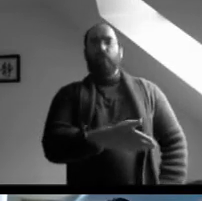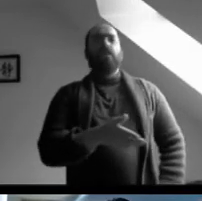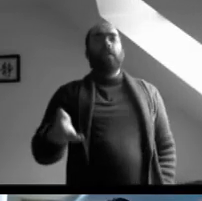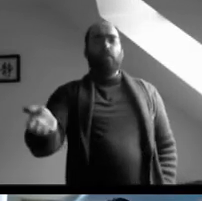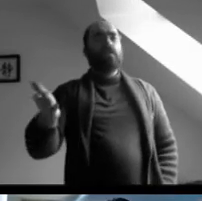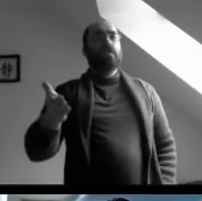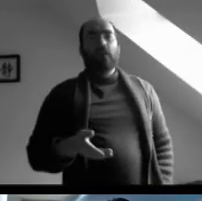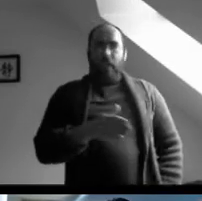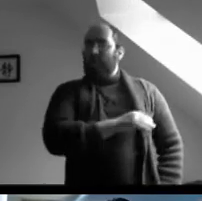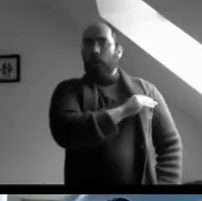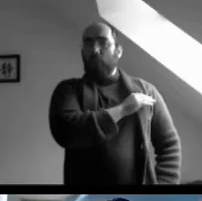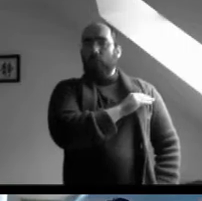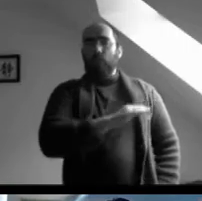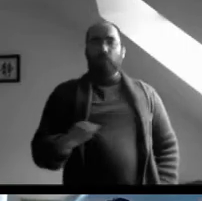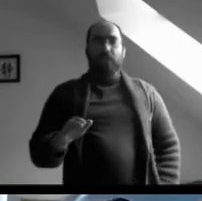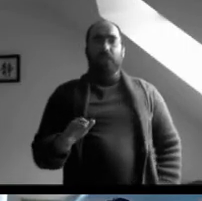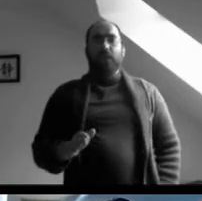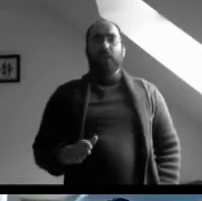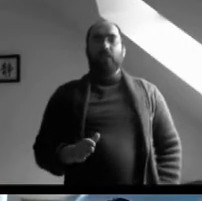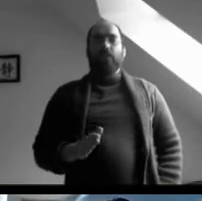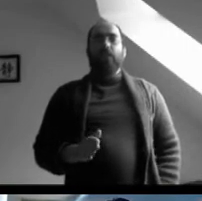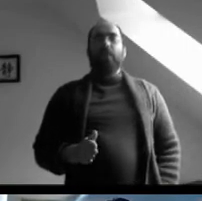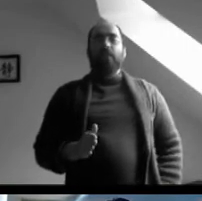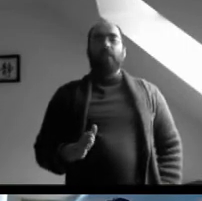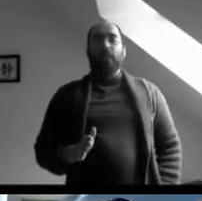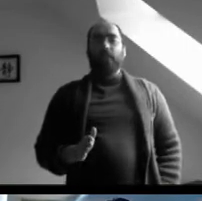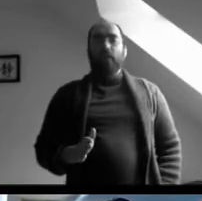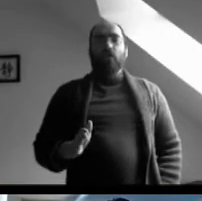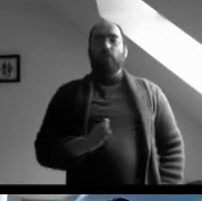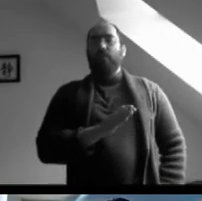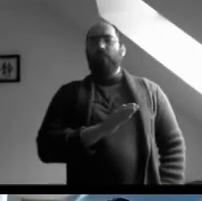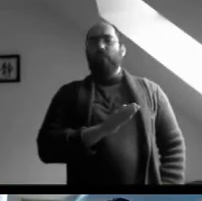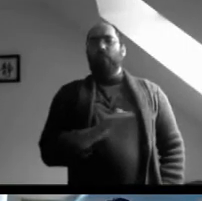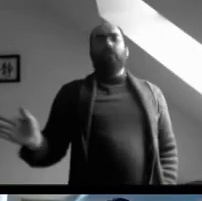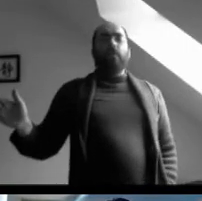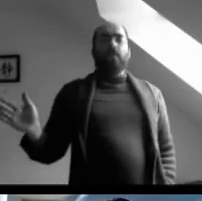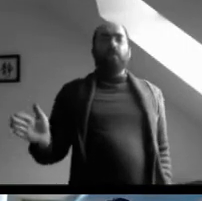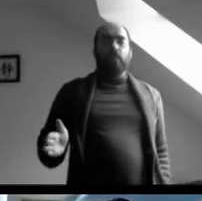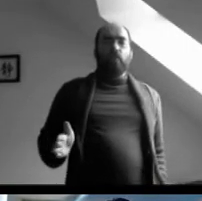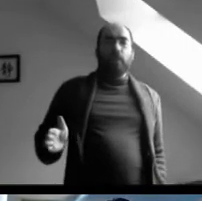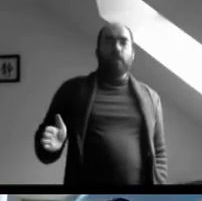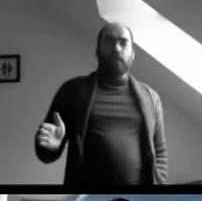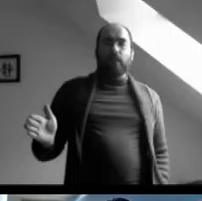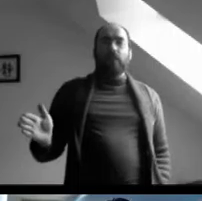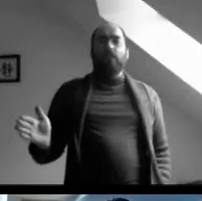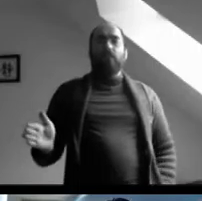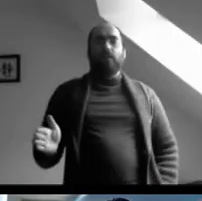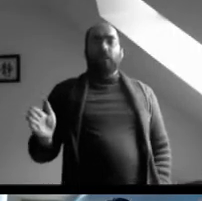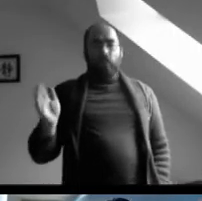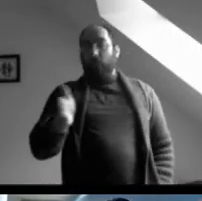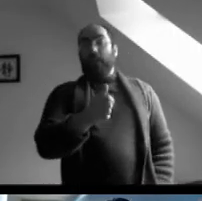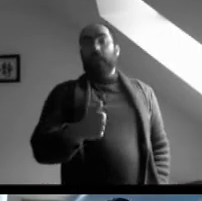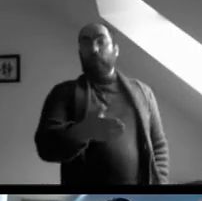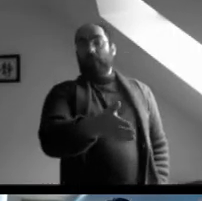c'est pas du cinéma de boursicoteur. C'est à rebours de tout ce qui se fait dans le cinéma mainstream américain où tout n'est plus que contemplation d'effets numériques sans incidence sur le récit.